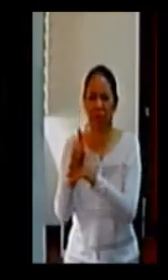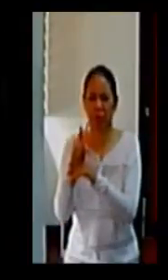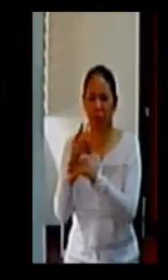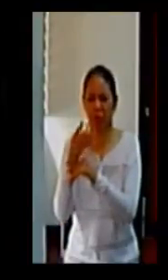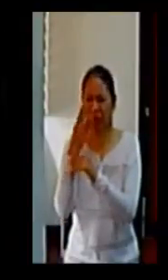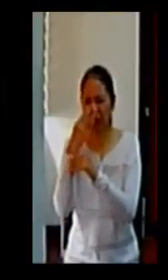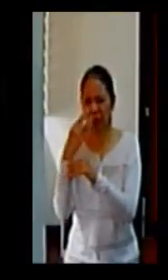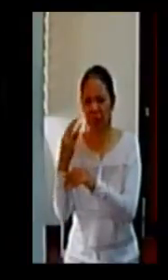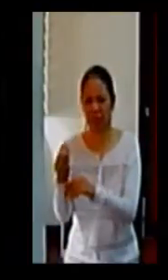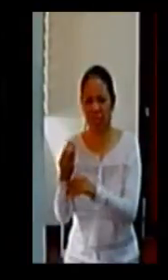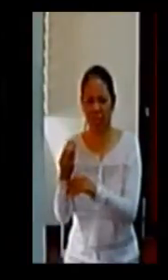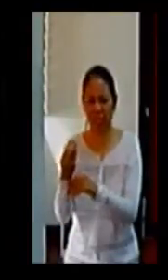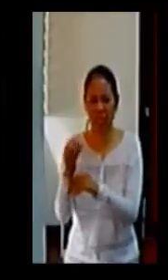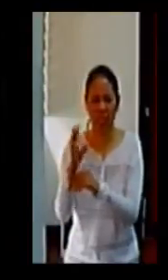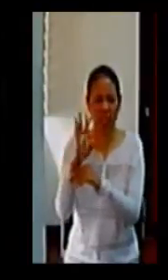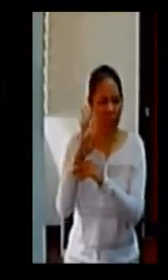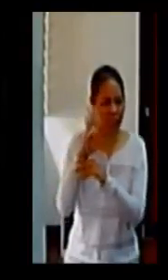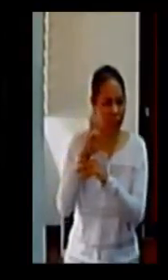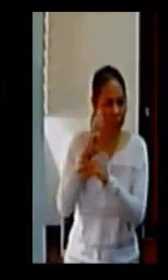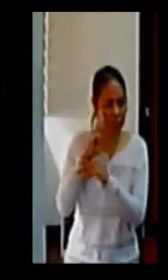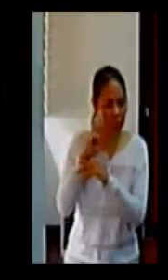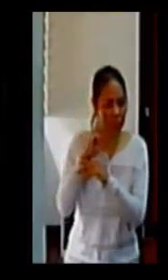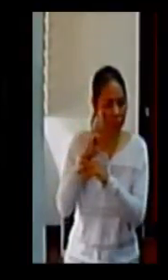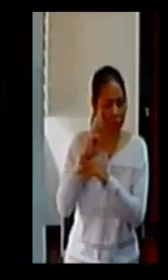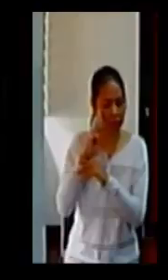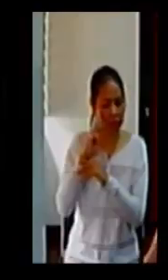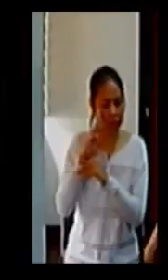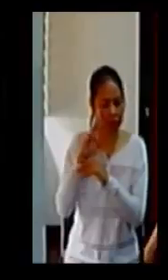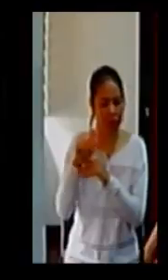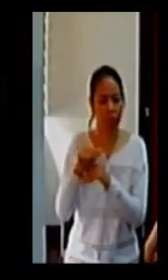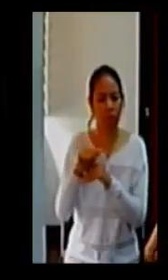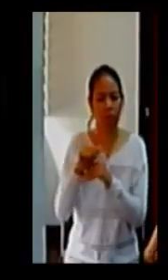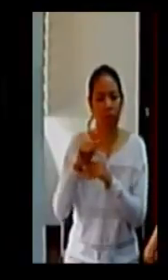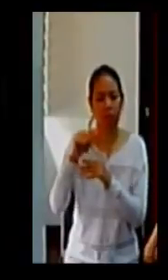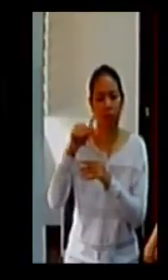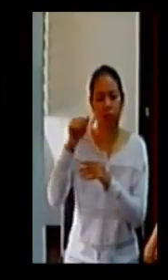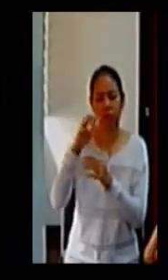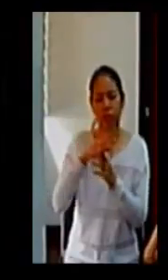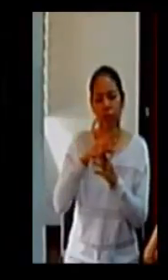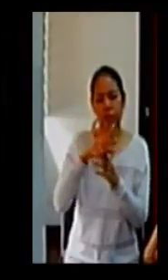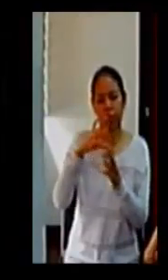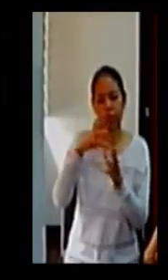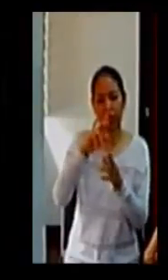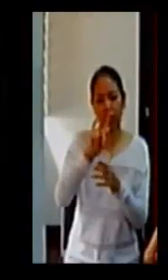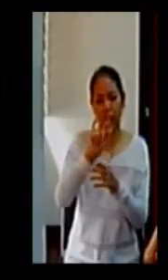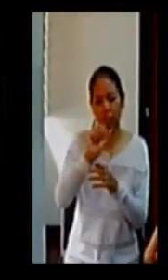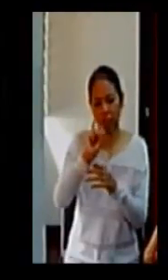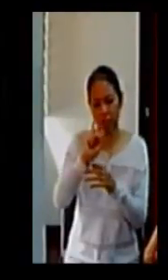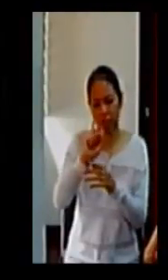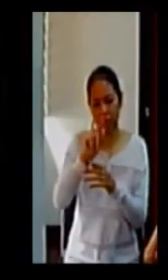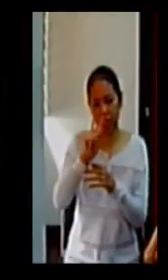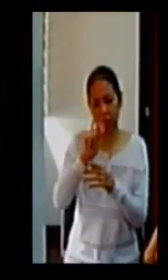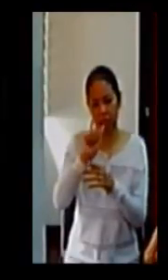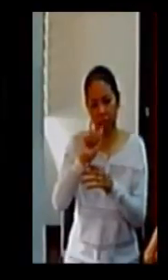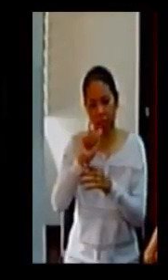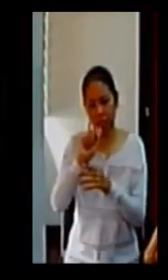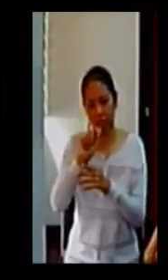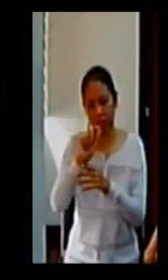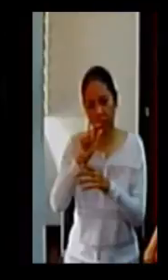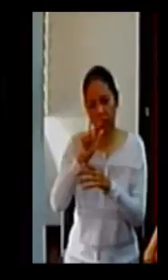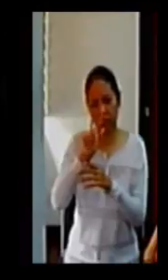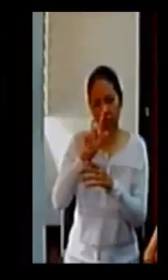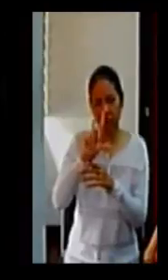Buukan observed that ang roots o ang stalks ng new varieties ay mahirap ma-decay.